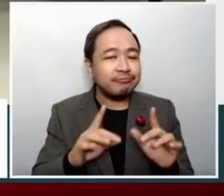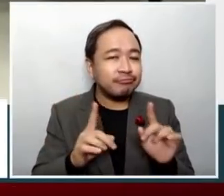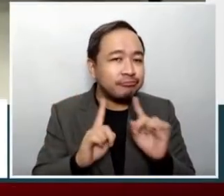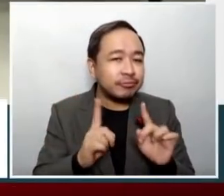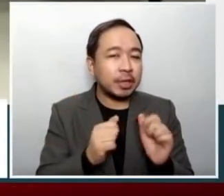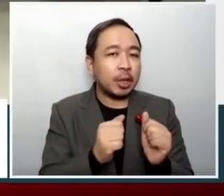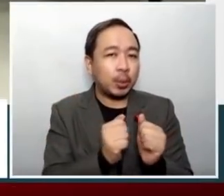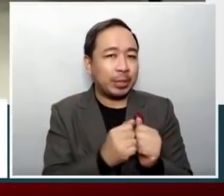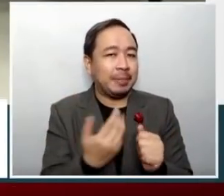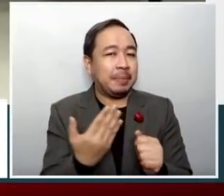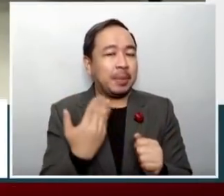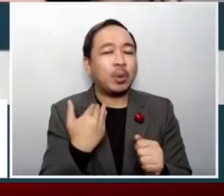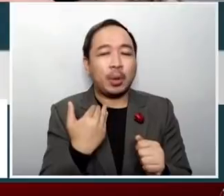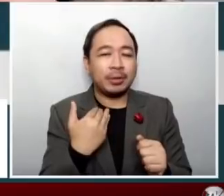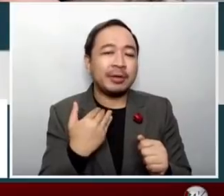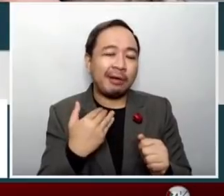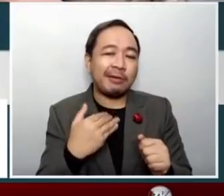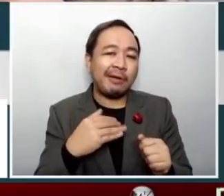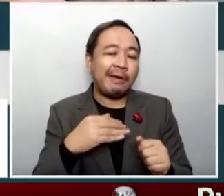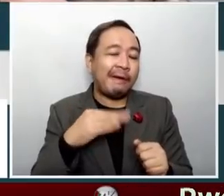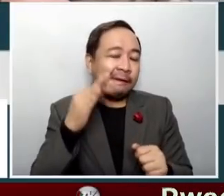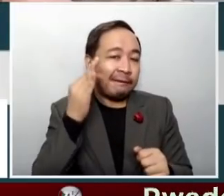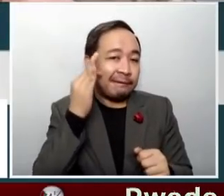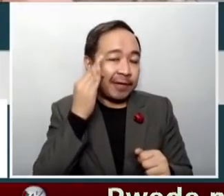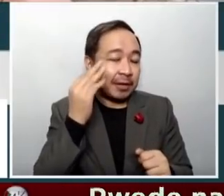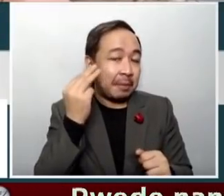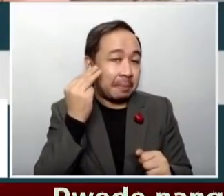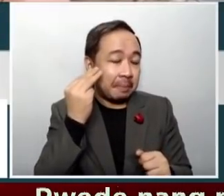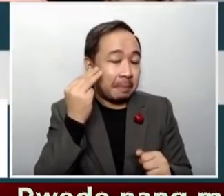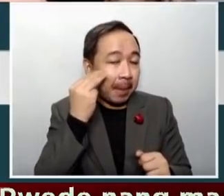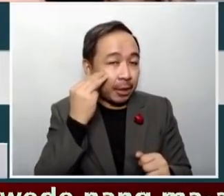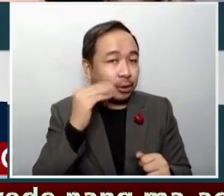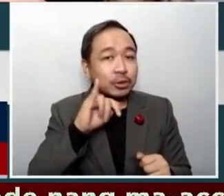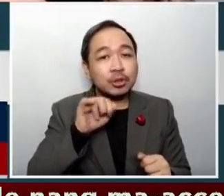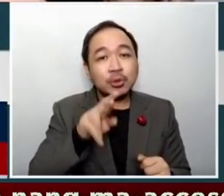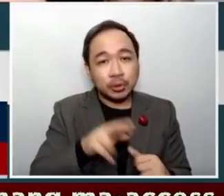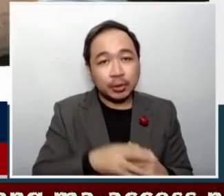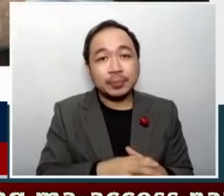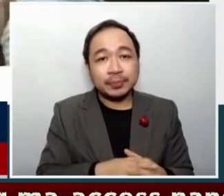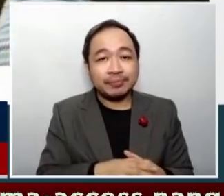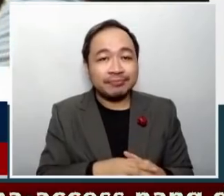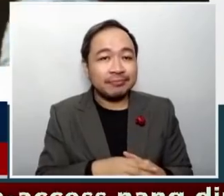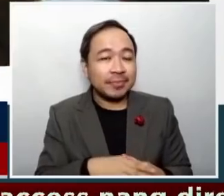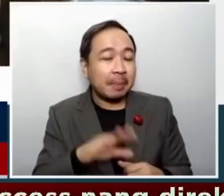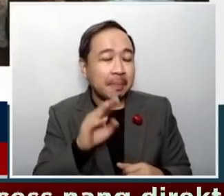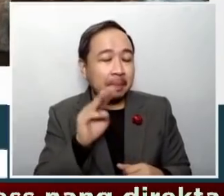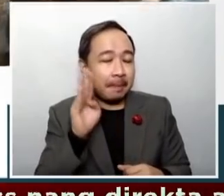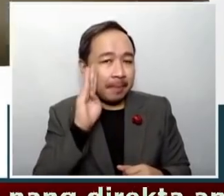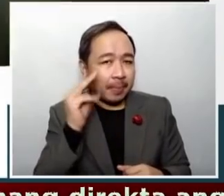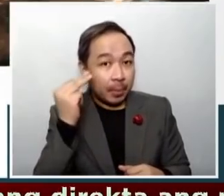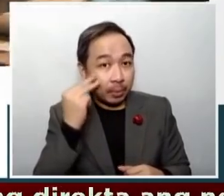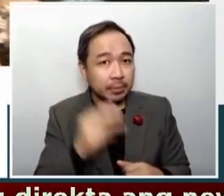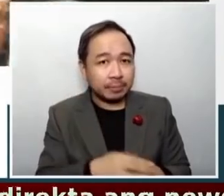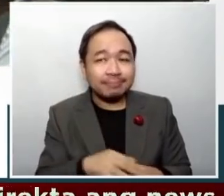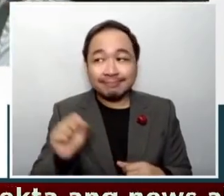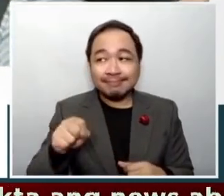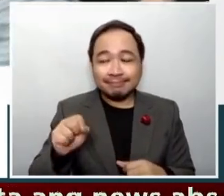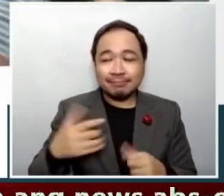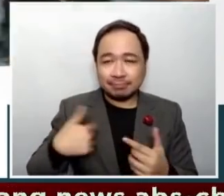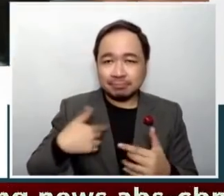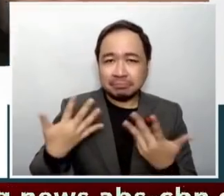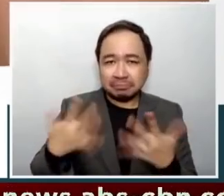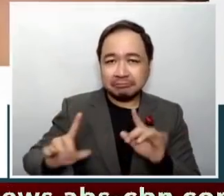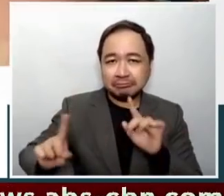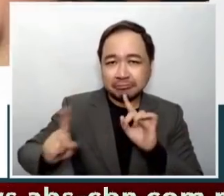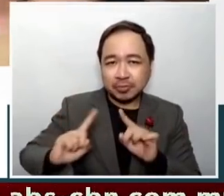Ferdinand Bongbong Marcos Jr. Yes, talk to him. Pinag-usapan pa yan ng grupo ko at ng grupo niya. Meron